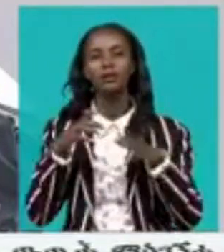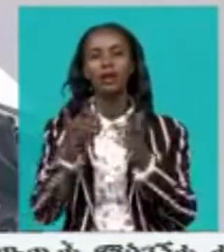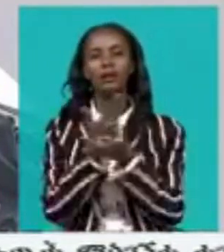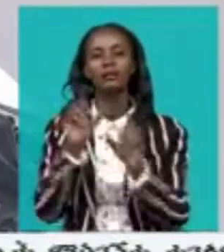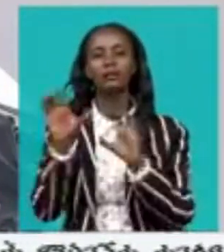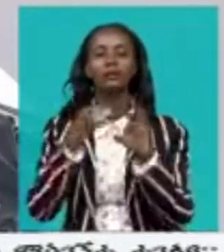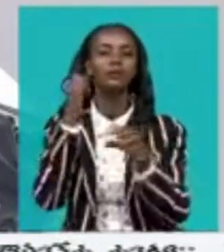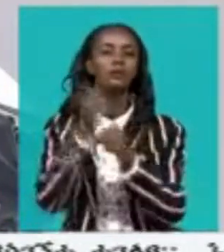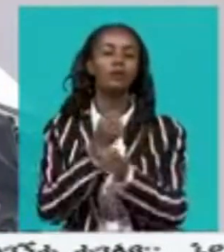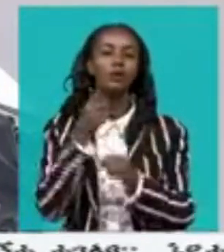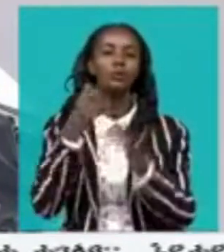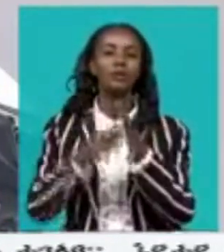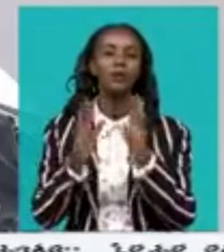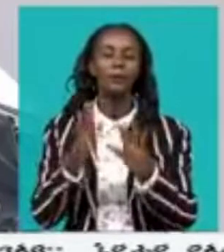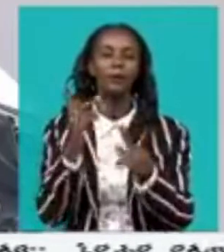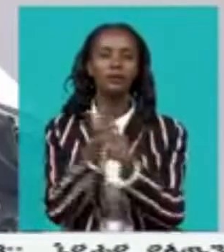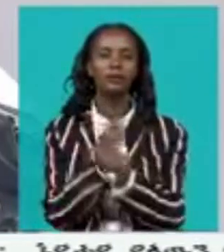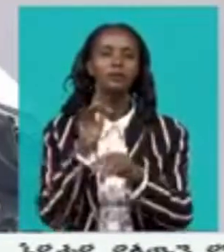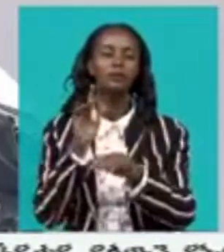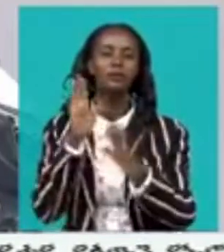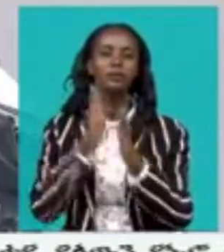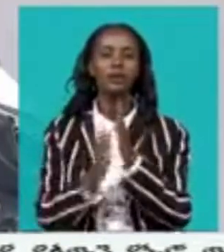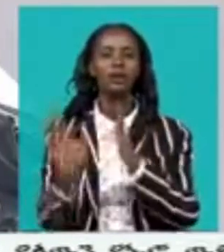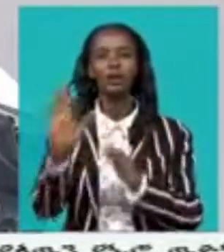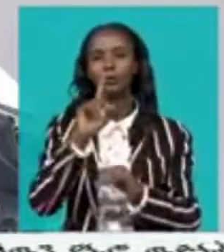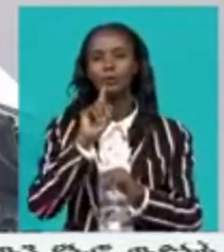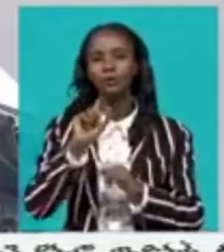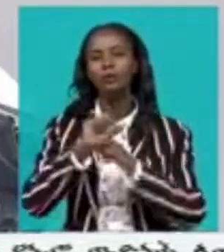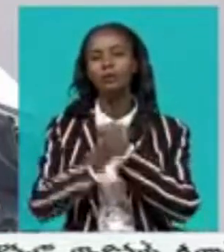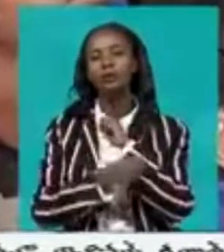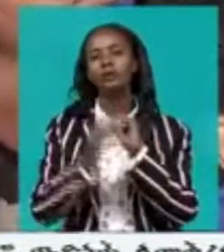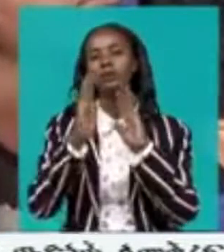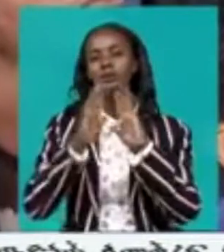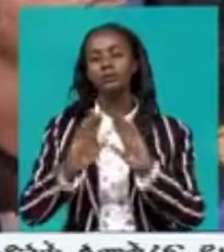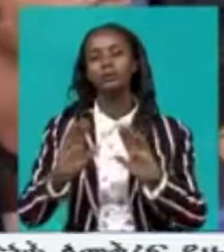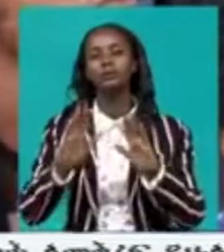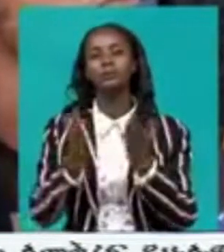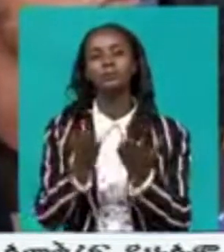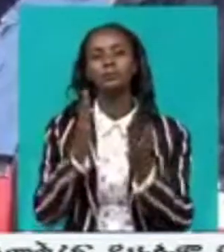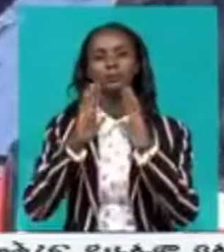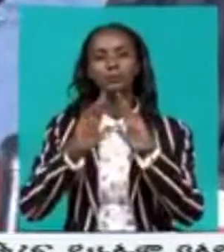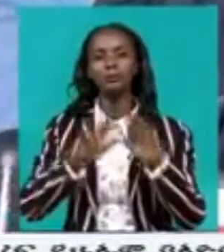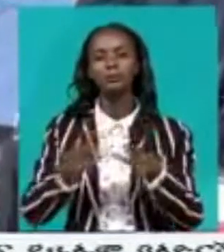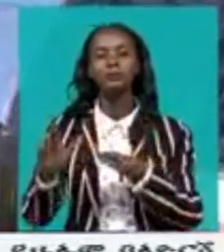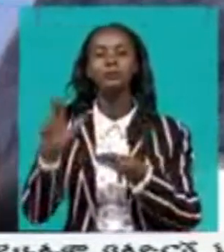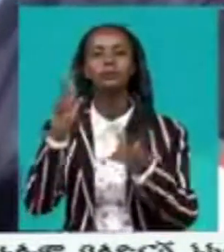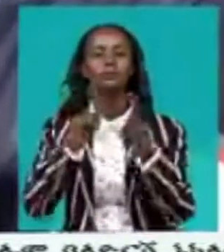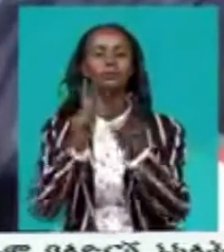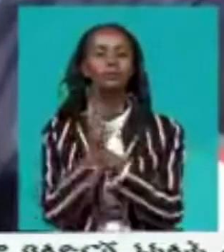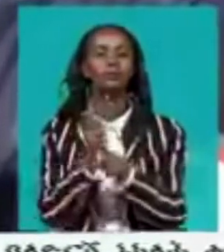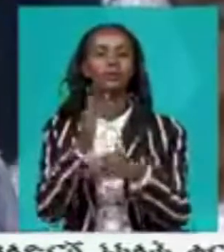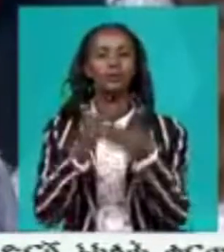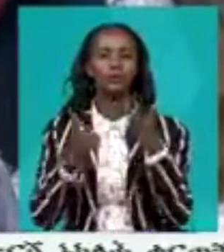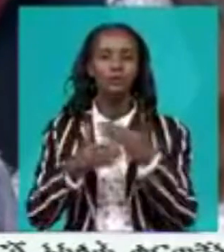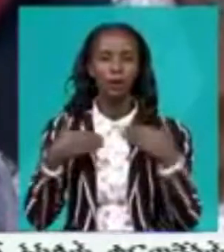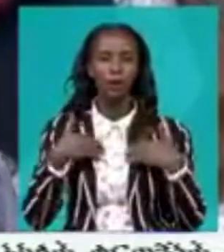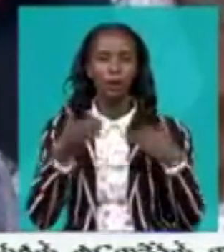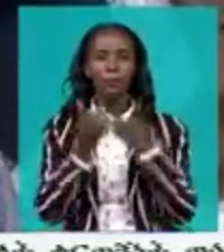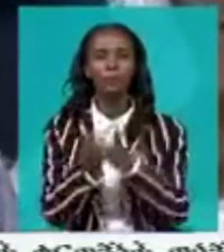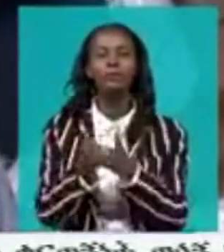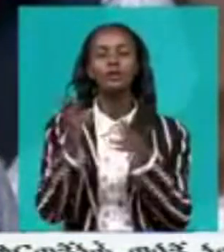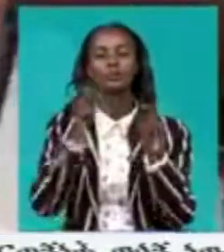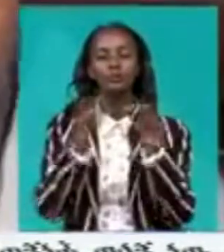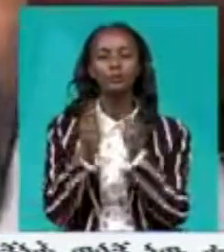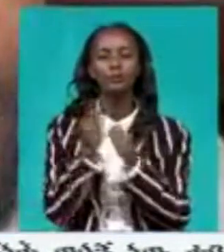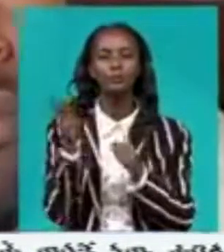ለማድረግ በተሰራው ስራ ውጤታማ ተግባራት መከናወናቸውና በዞኑ አንጻራዊ ሰላም ሰፍኗል። የህዝቡን ሰላም ለማስጠበቅ በየደረጃው ያለው አመራር ከህዝቡ ጋር